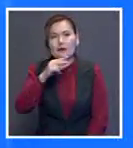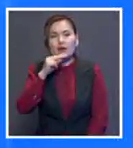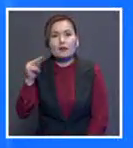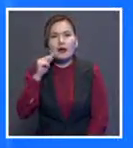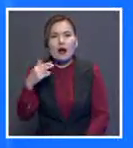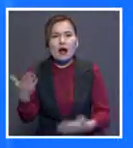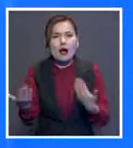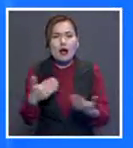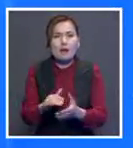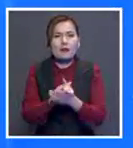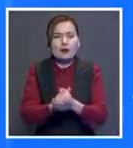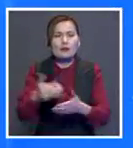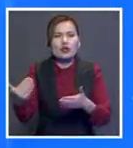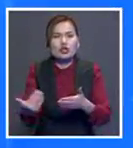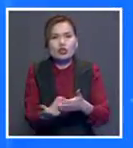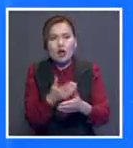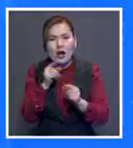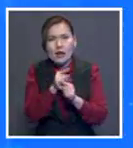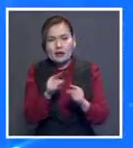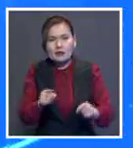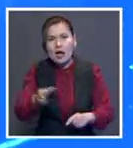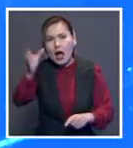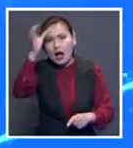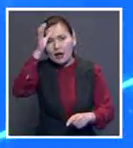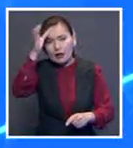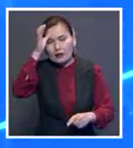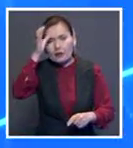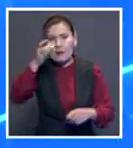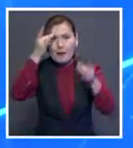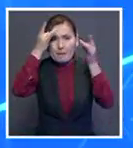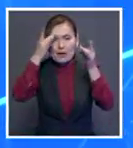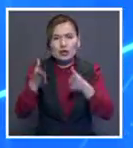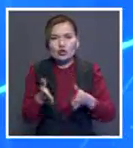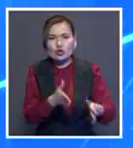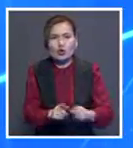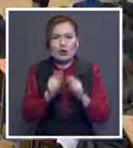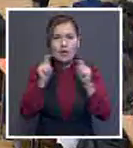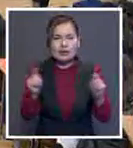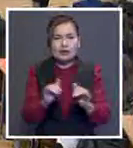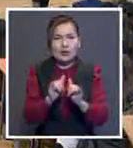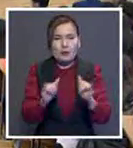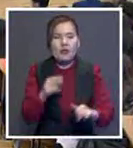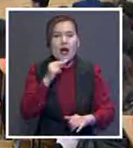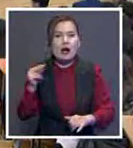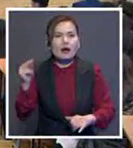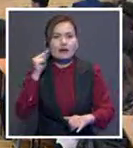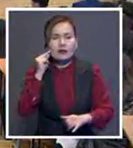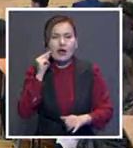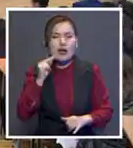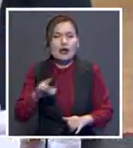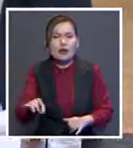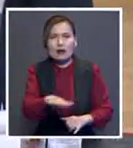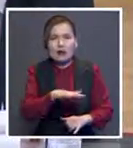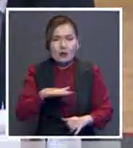Қазақстан-Қытай қатынастарының жаңа кезеңі екі елдің ғылыми-мәдени кеңістігіне даңғыл жол ашады. Қытайдың Алматыдағы бас консулы Чан Вэй